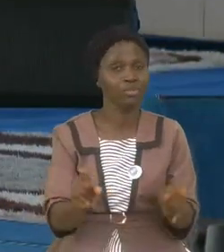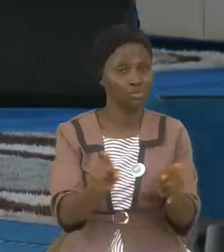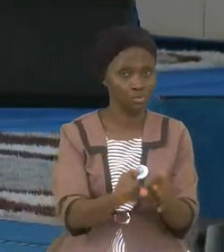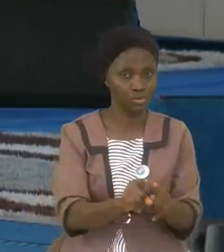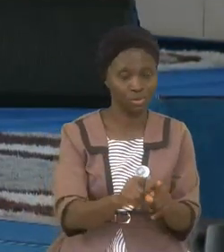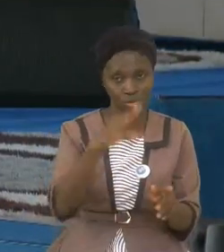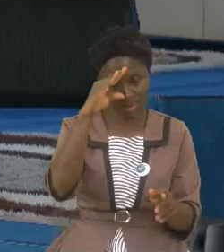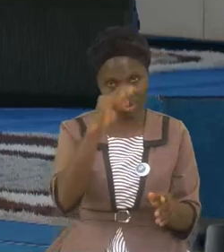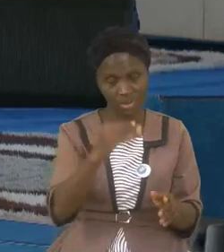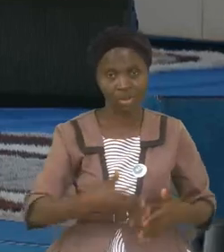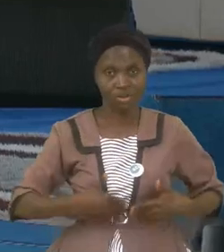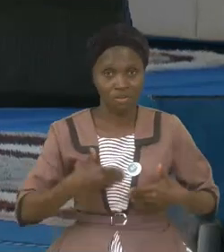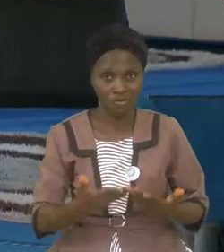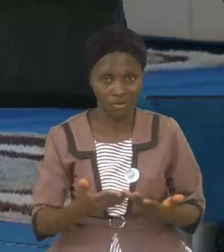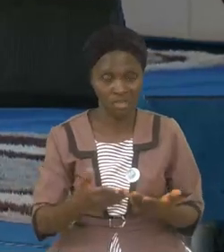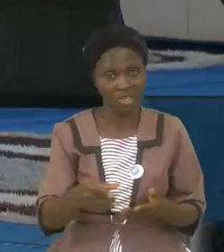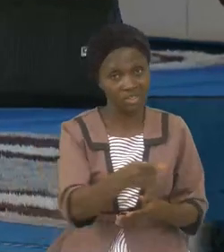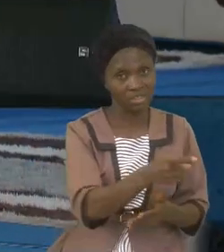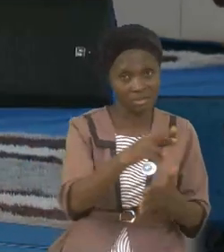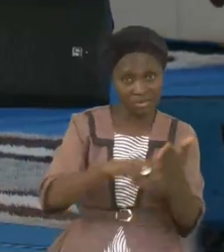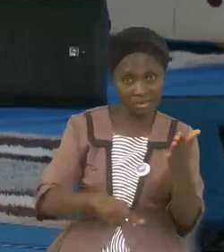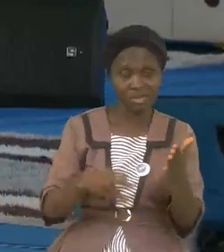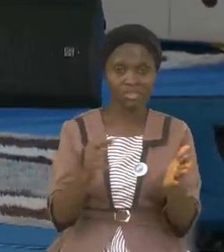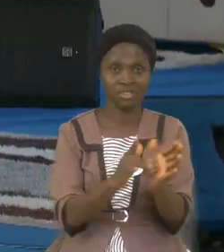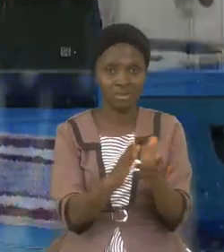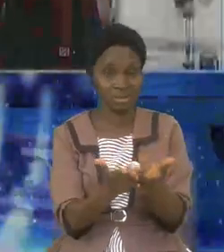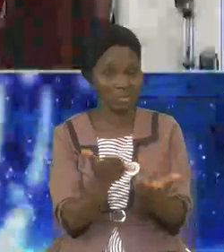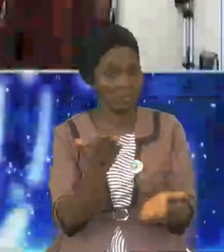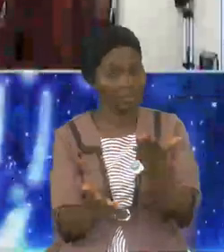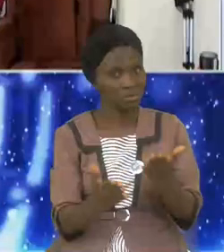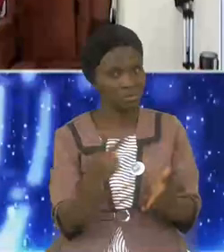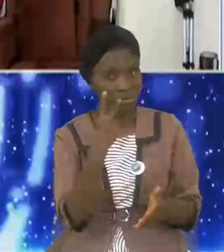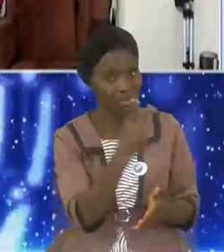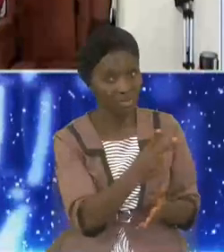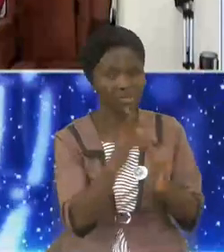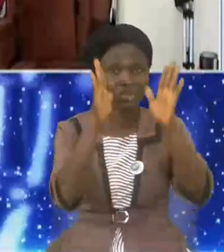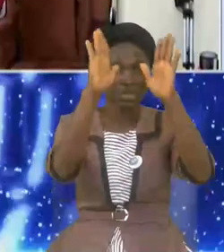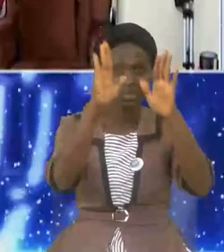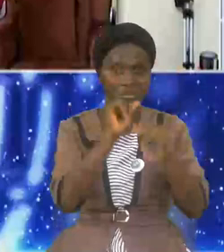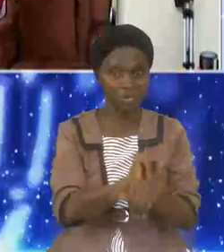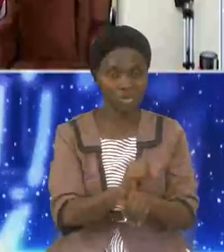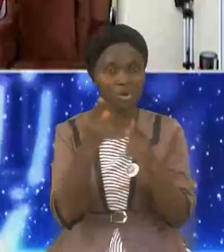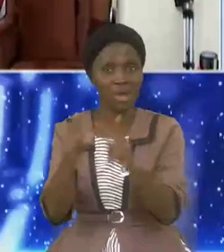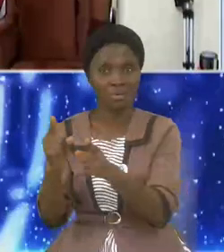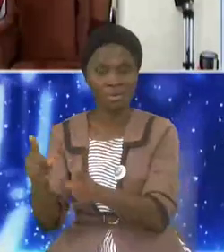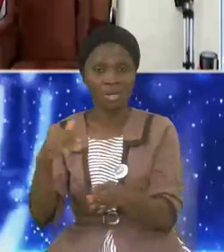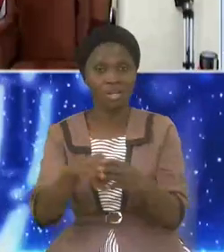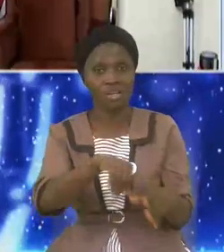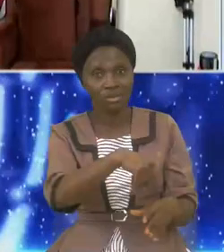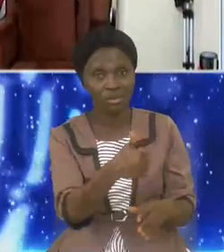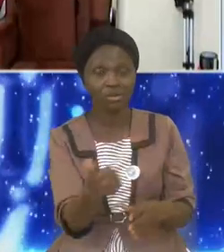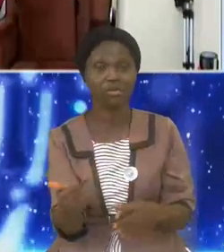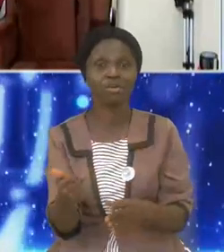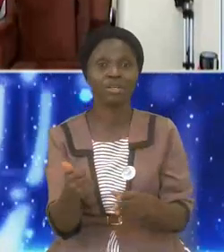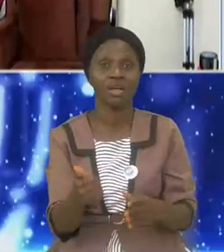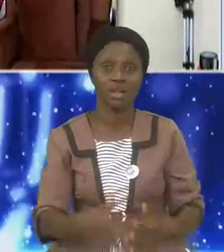qu'il confesse, quoi qu'il lise la Bible, quoi qu'il voit des miracles se produire